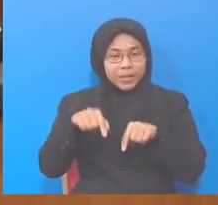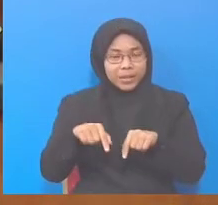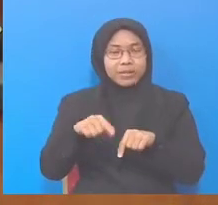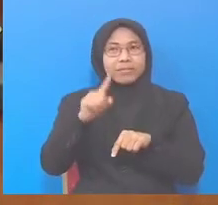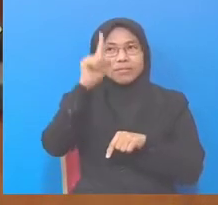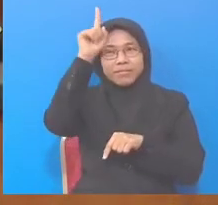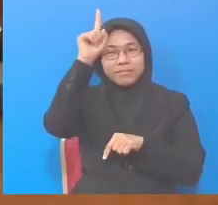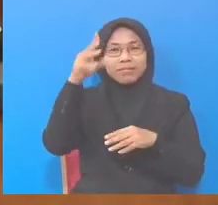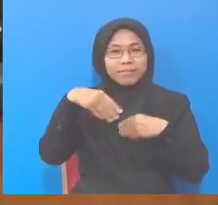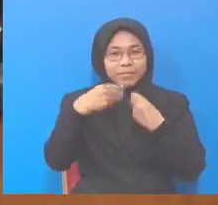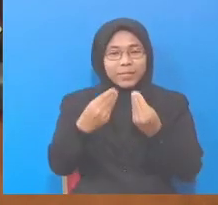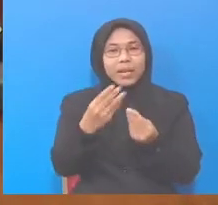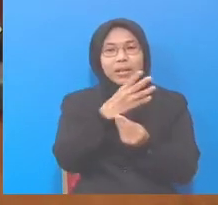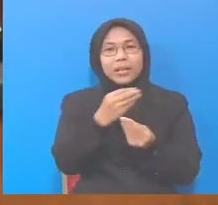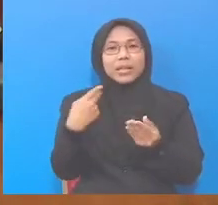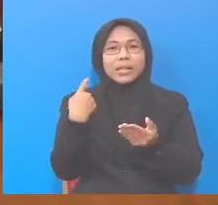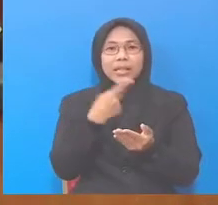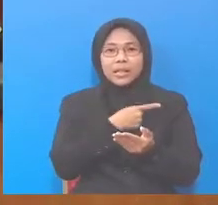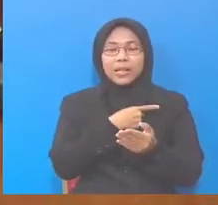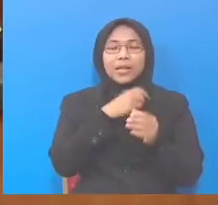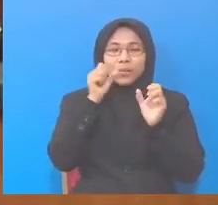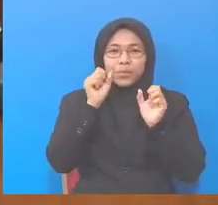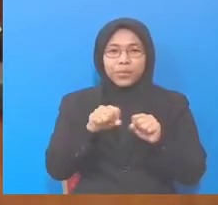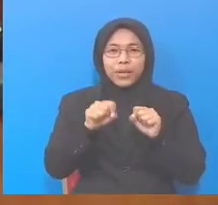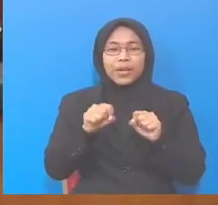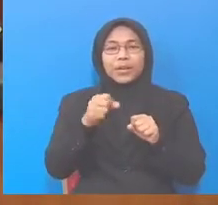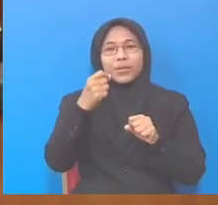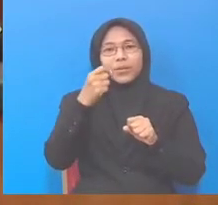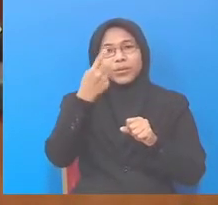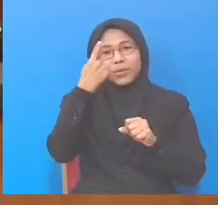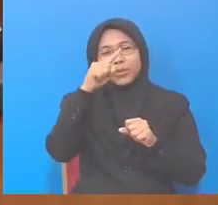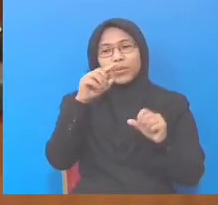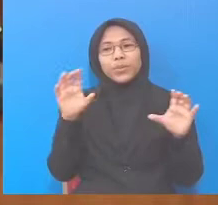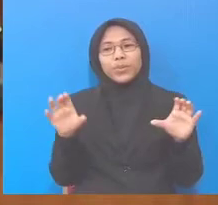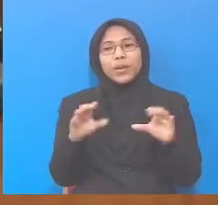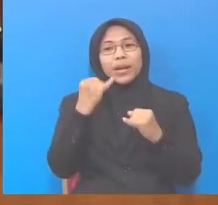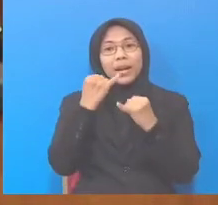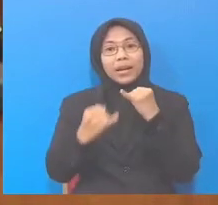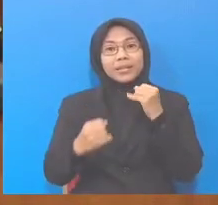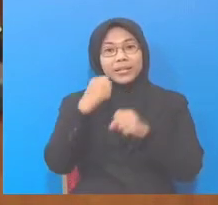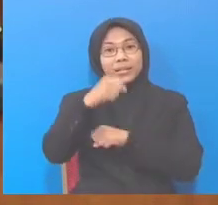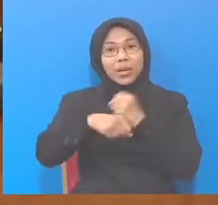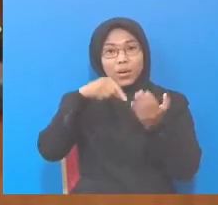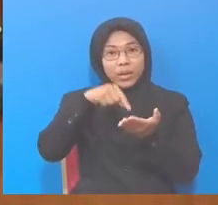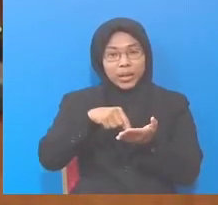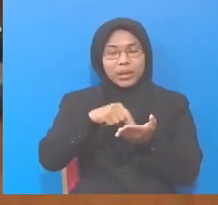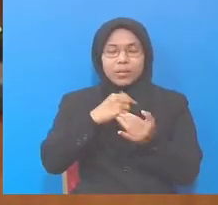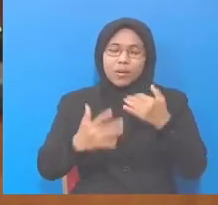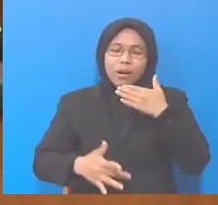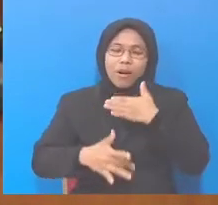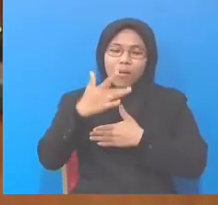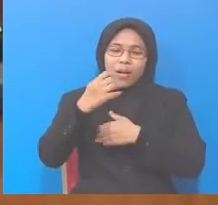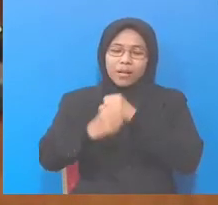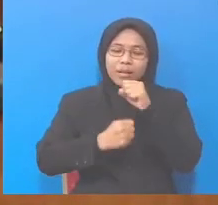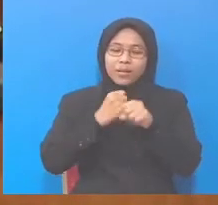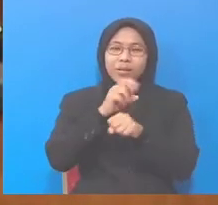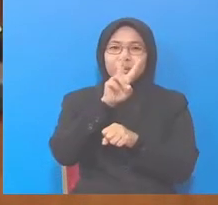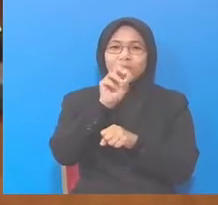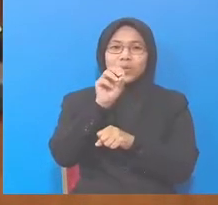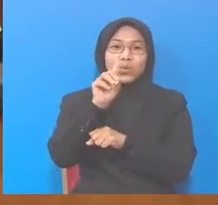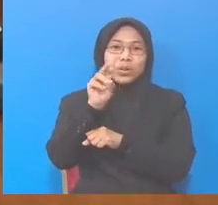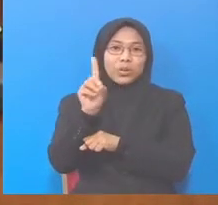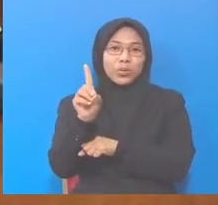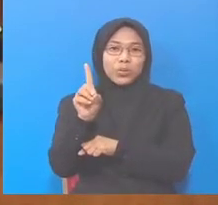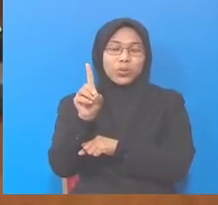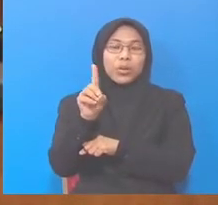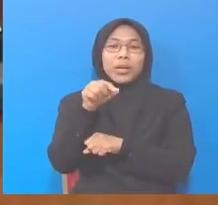willing, dengan izin, kita akan lakukannya dalam hujung tahun ini ataupun awal tahun